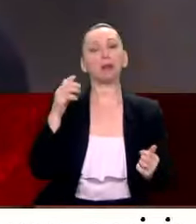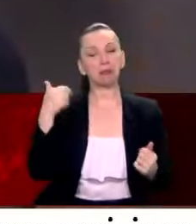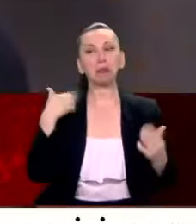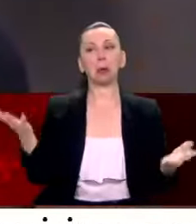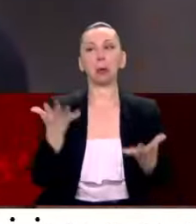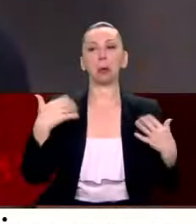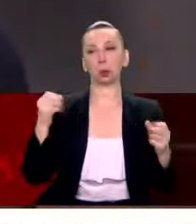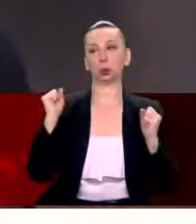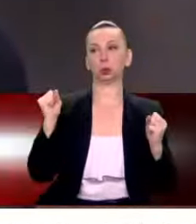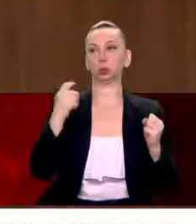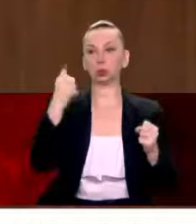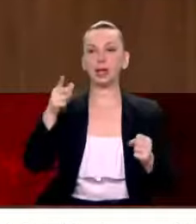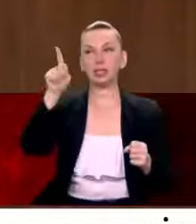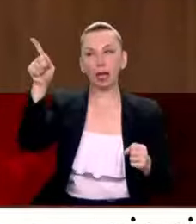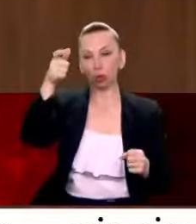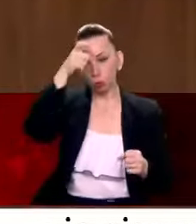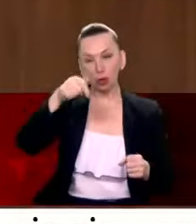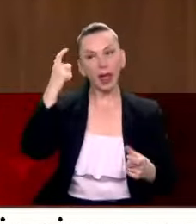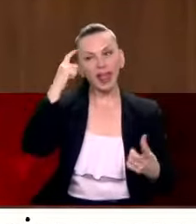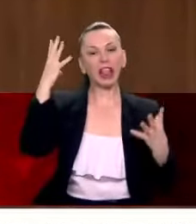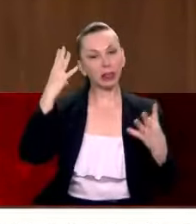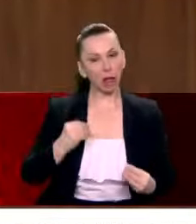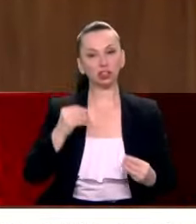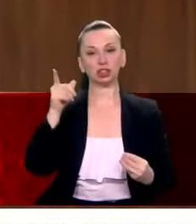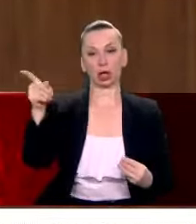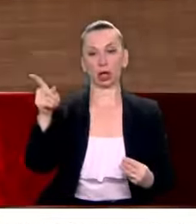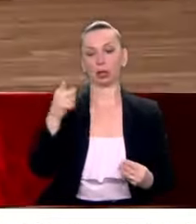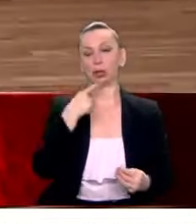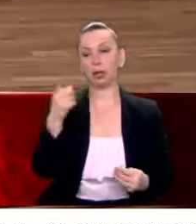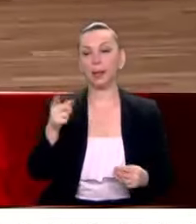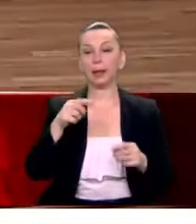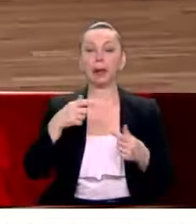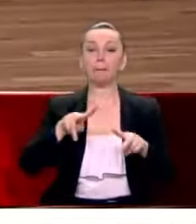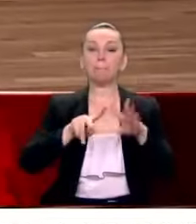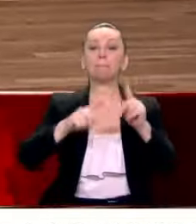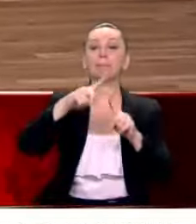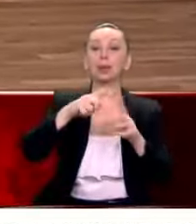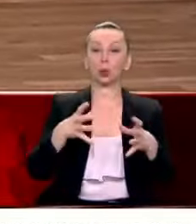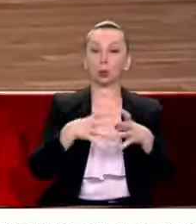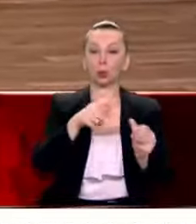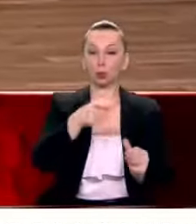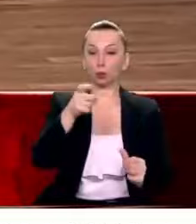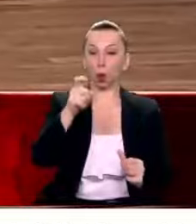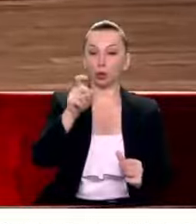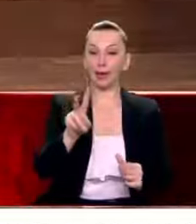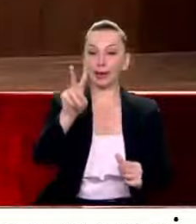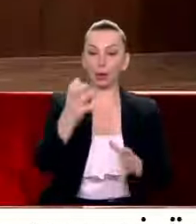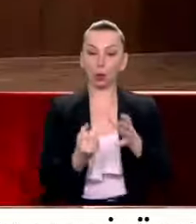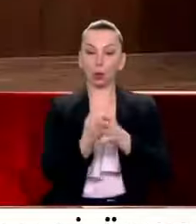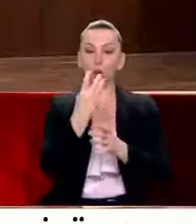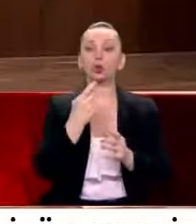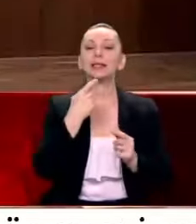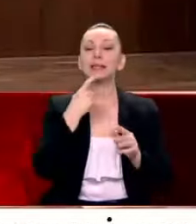Türkiye'yi tanıyacaksınız hala tanıyamadın ama tanımaya mahkumsunuz Milli İstihbarat teşkilatının 97 kuruluş